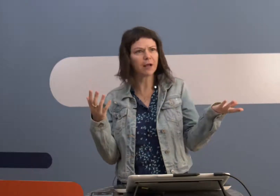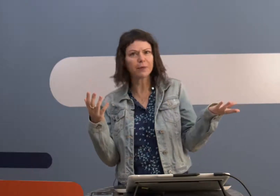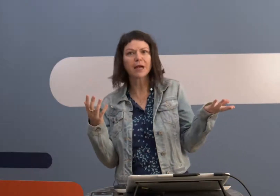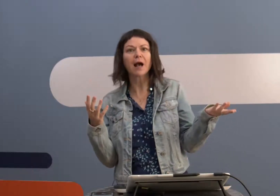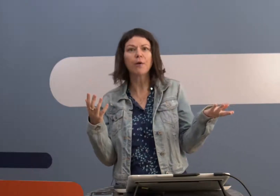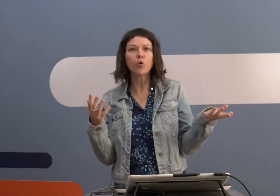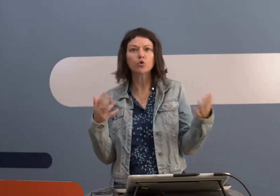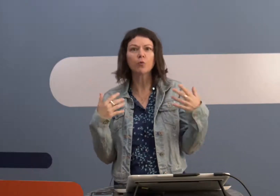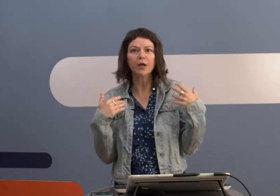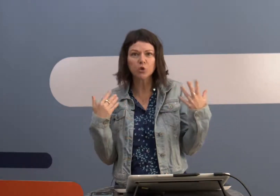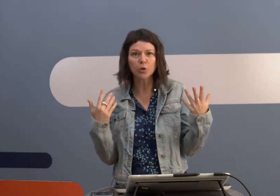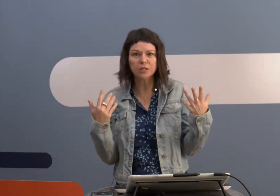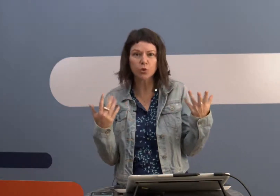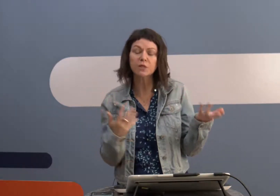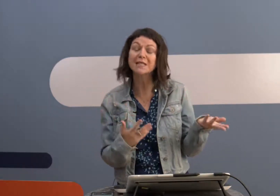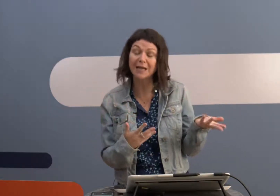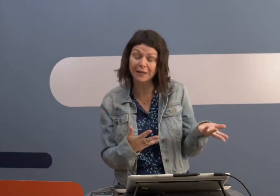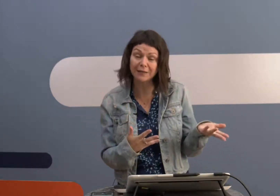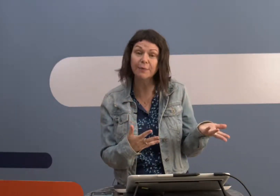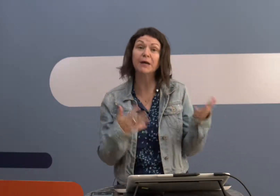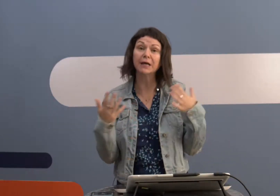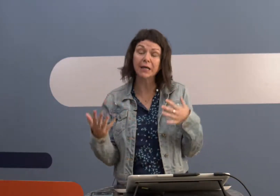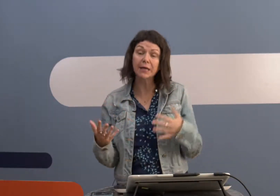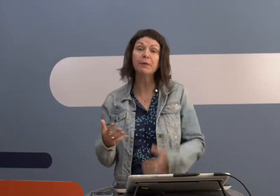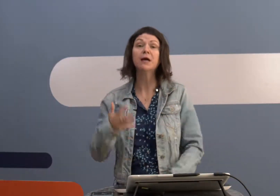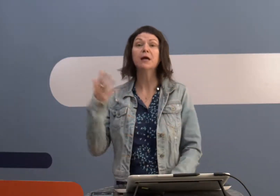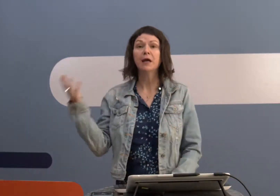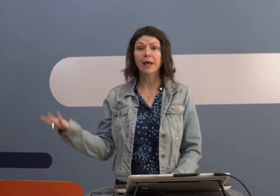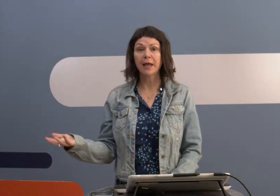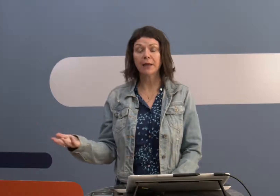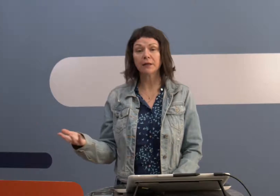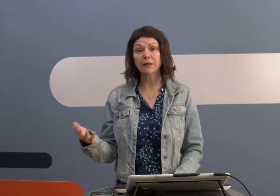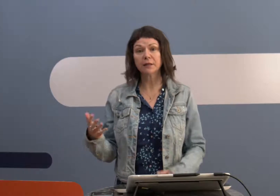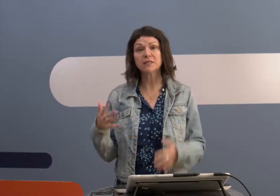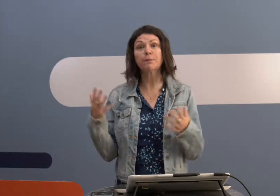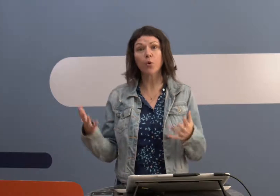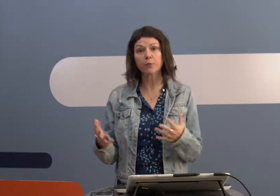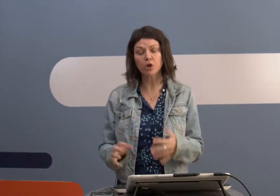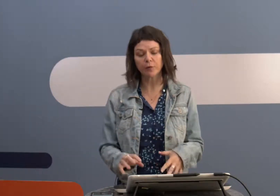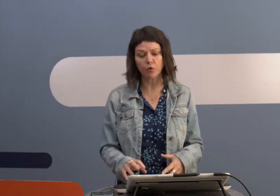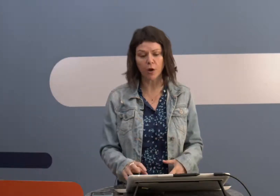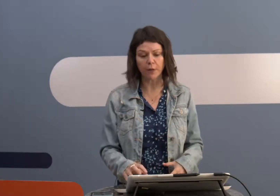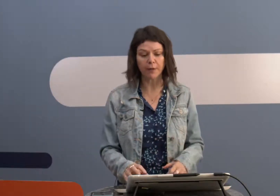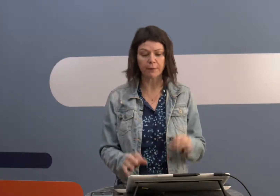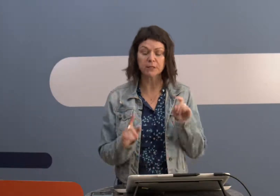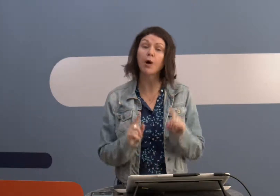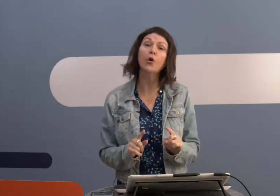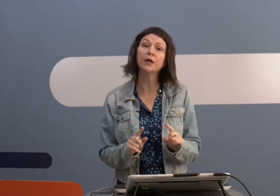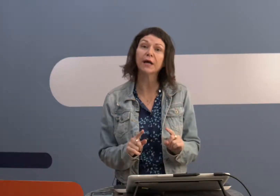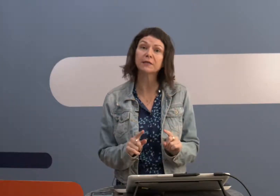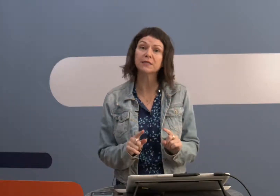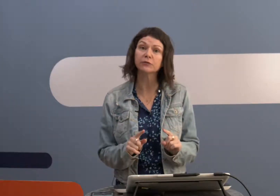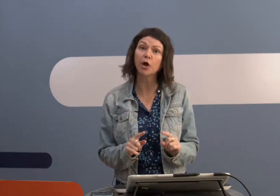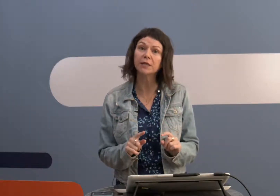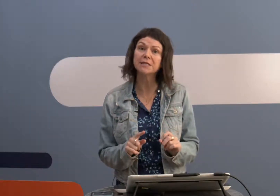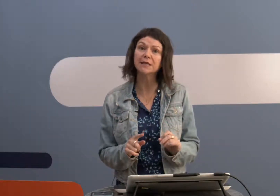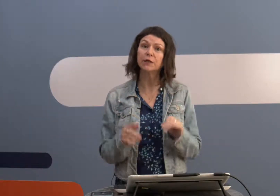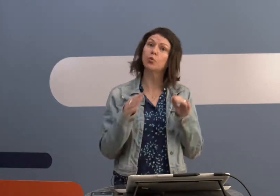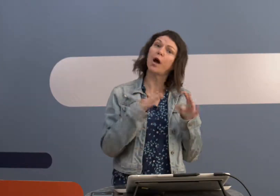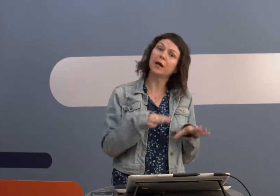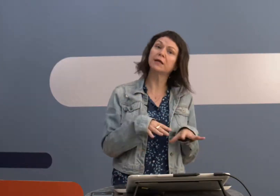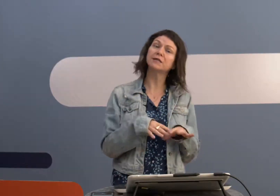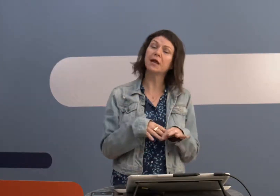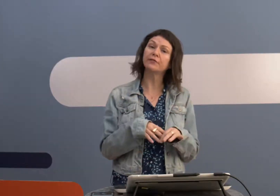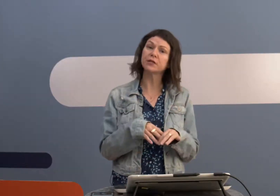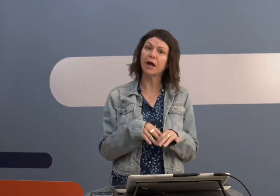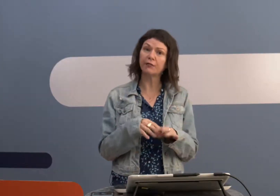להבין רגע בין כמה הוא שהוא אומר שהוא נשוי, זה ילדים מקריאים סיפורים של מבוגרים מהם. אז בואו נראה את הסרטון הזה, אנחנו